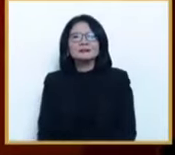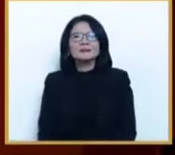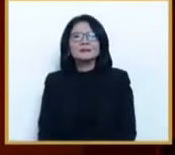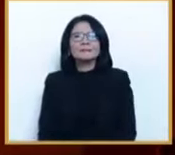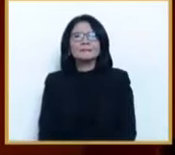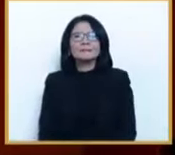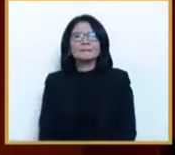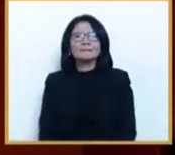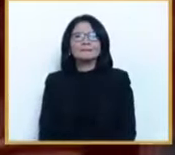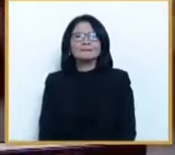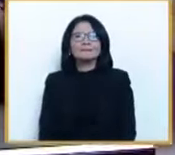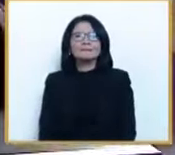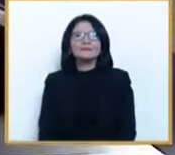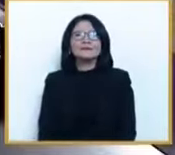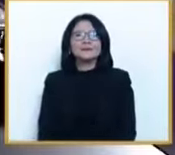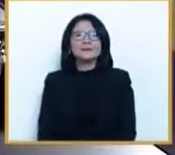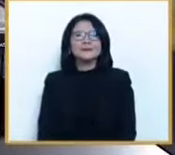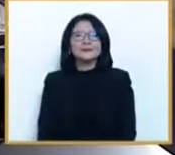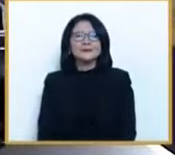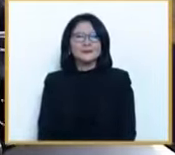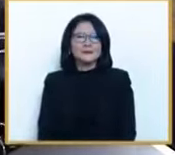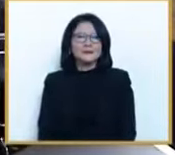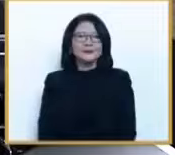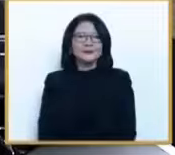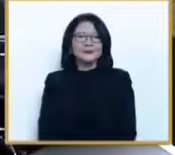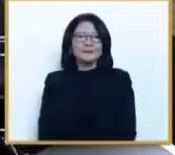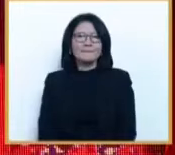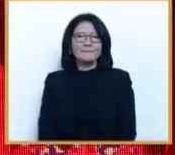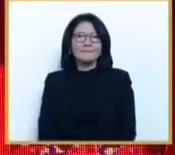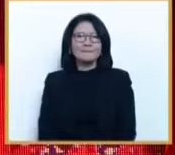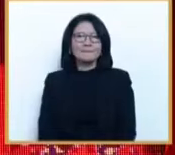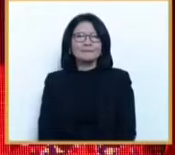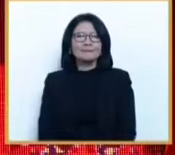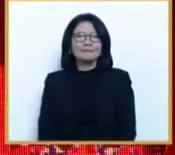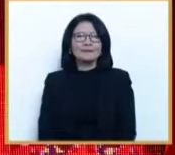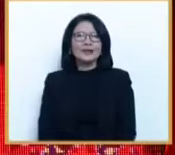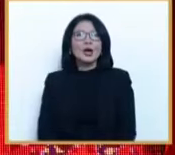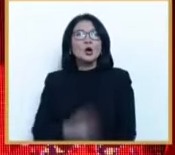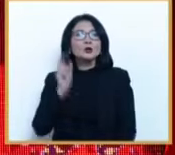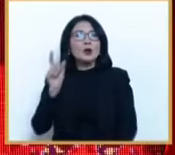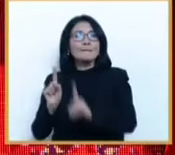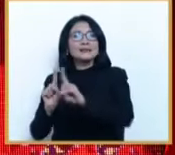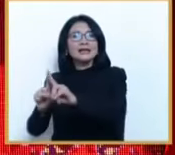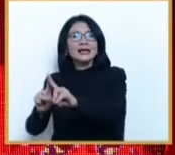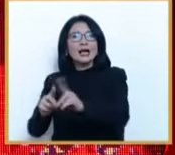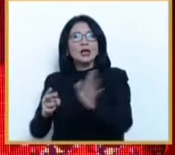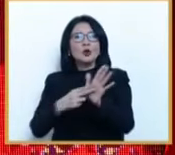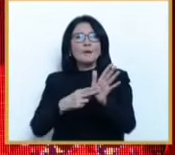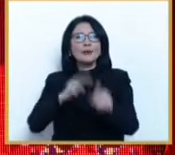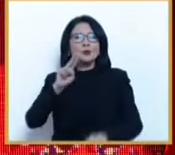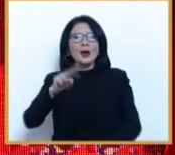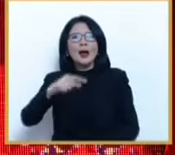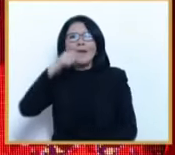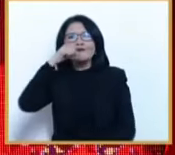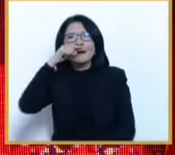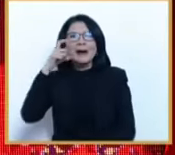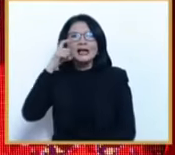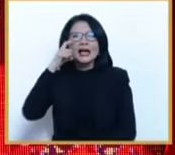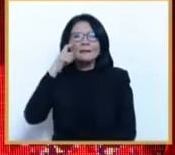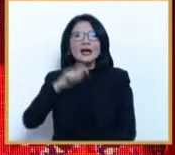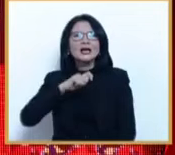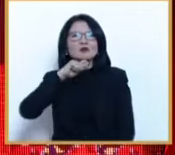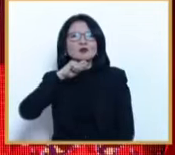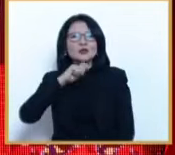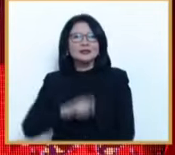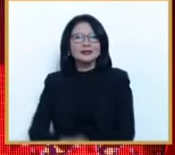terima kasih dan kembali kami berikan kesempatan kepada pasangan calon nomor urut du Bapak Dharma pongrekun dan juga bapak